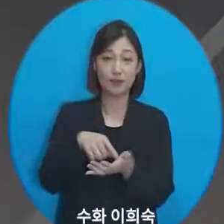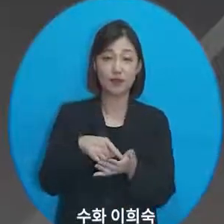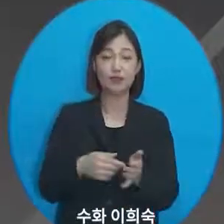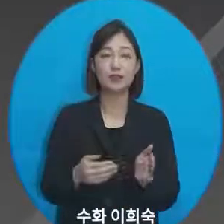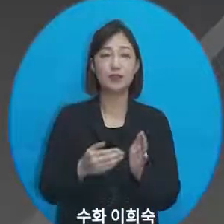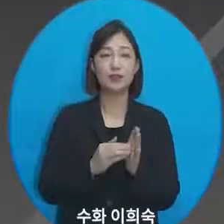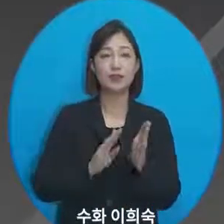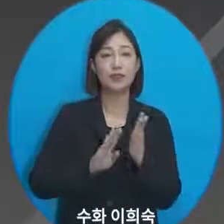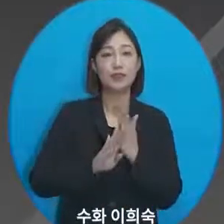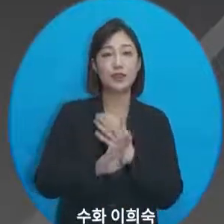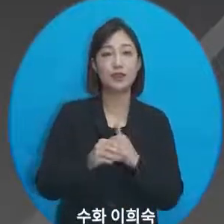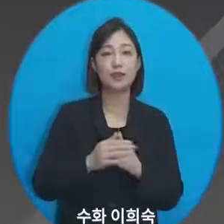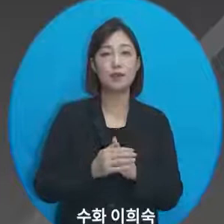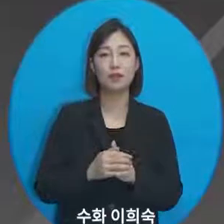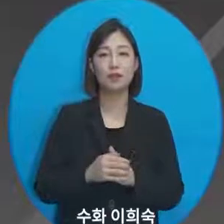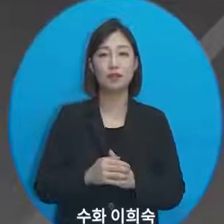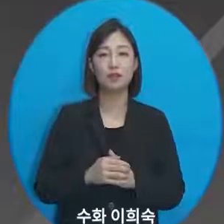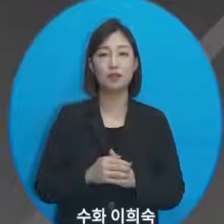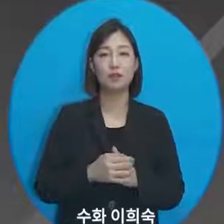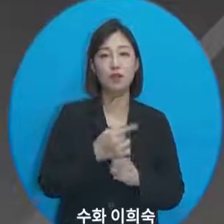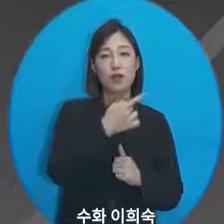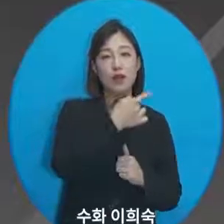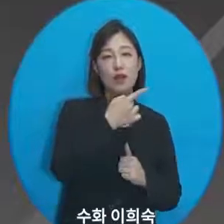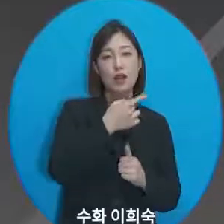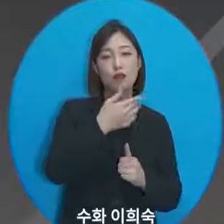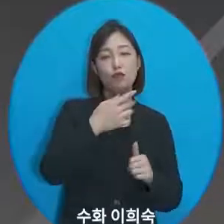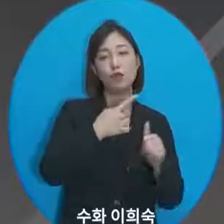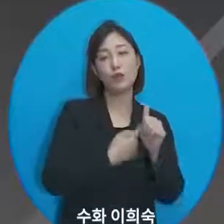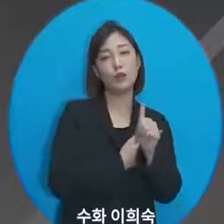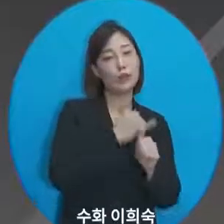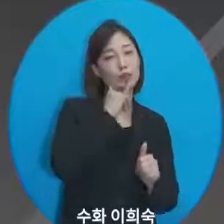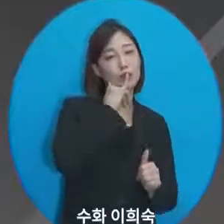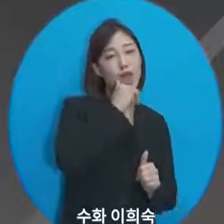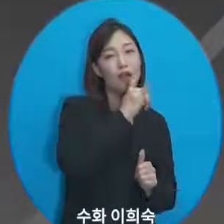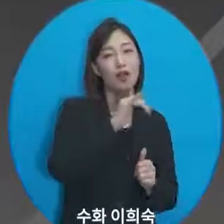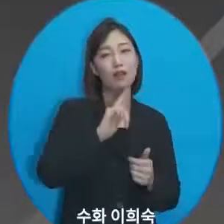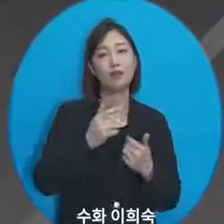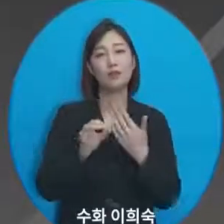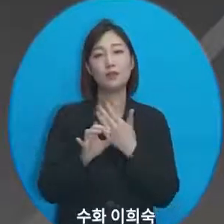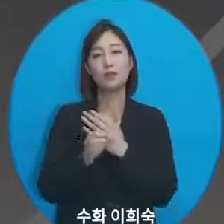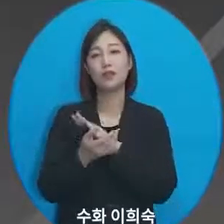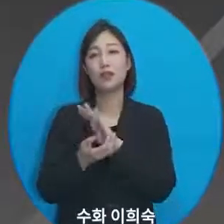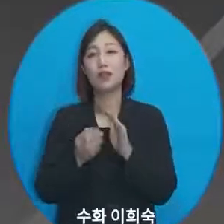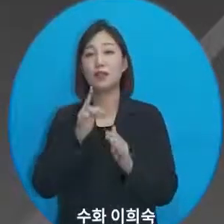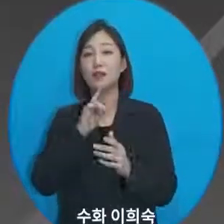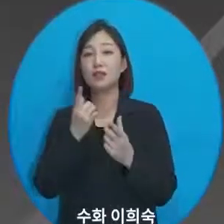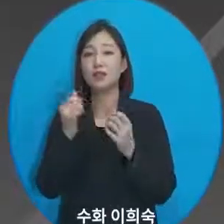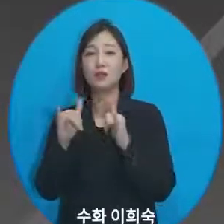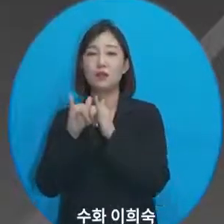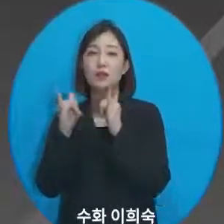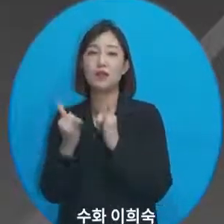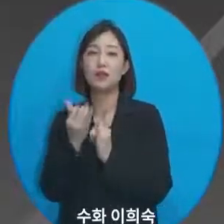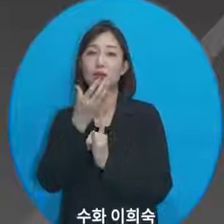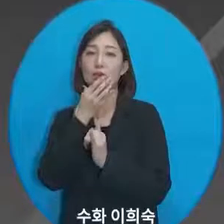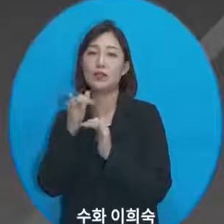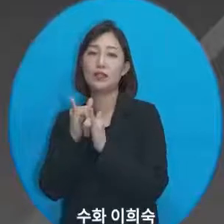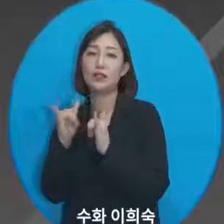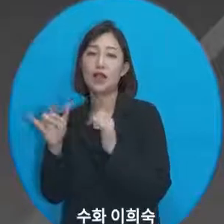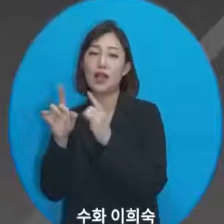판단해서 119로 전달할 것인지 복지사를 부를 것인지, 바로 이와 같은 네트워크를 구성해